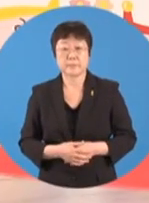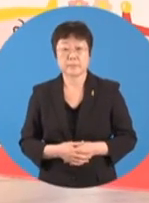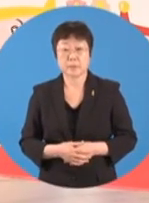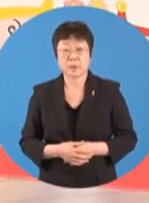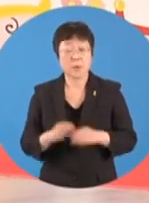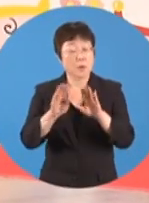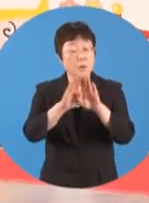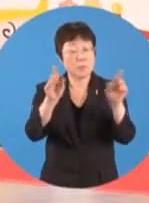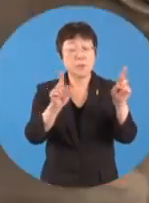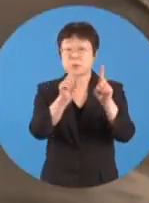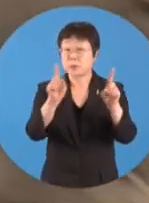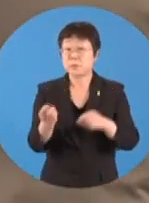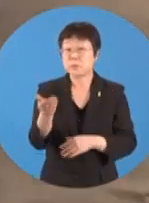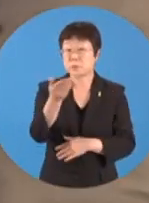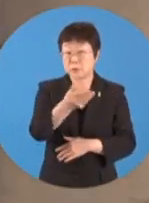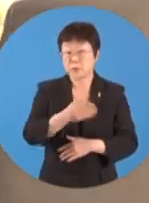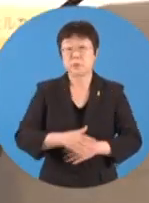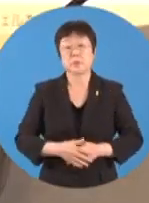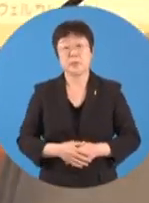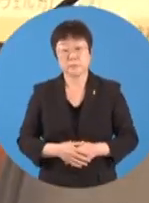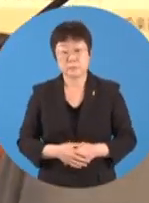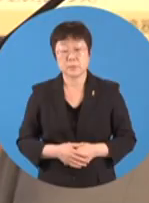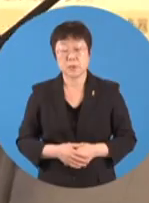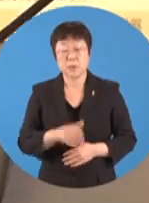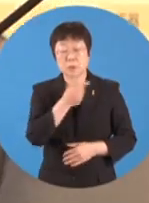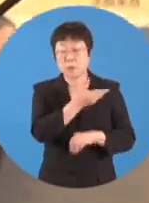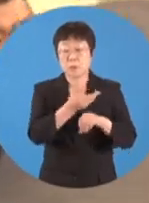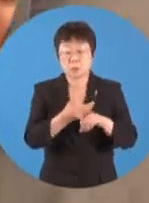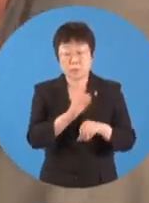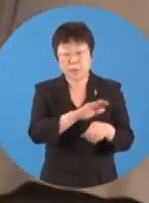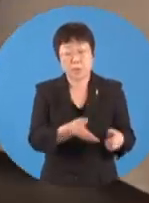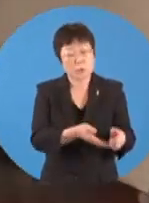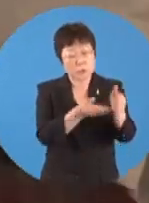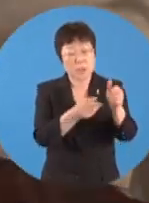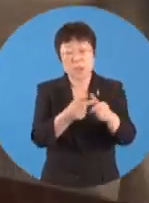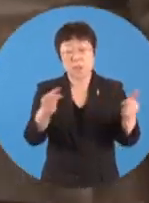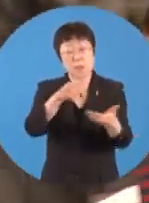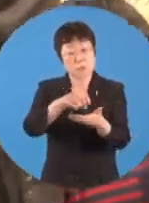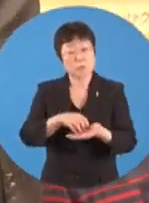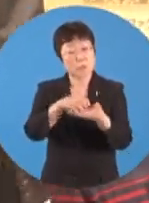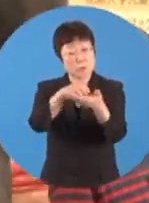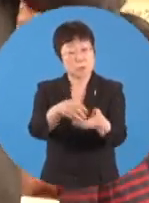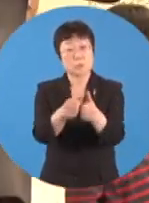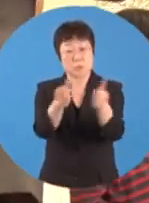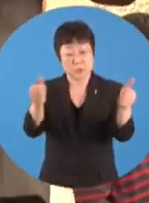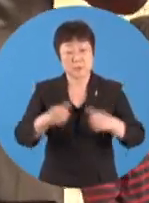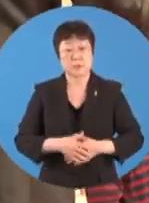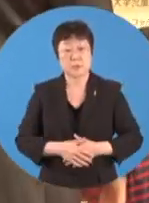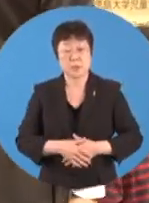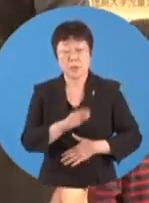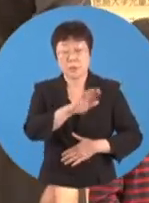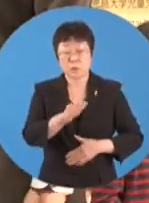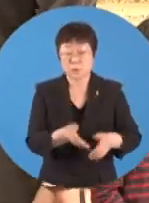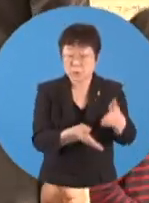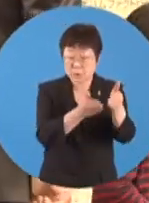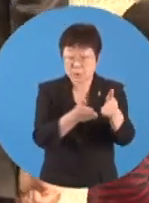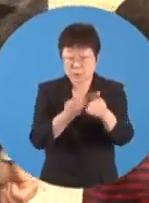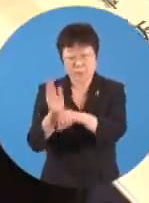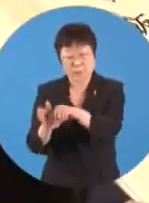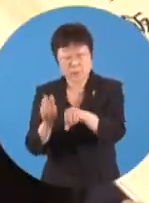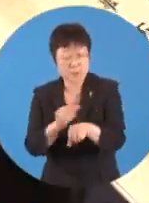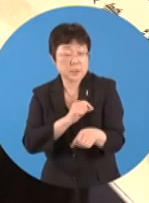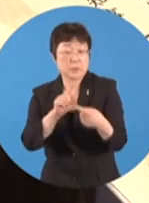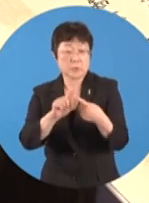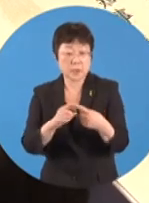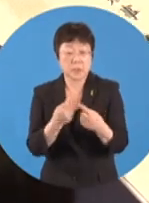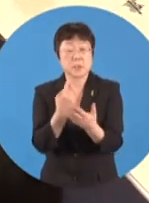オープニングセレモニーに続いて行われた徳島子育て大賞の表彰式、育児や家事に積極的に参